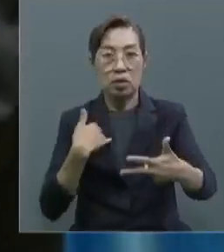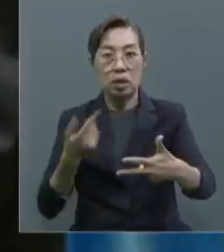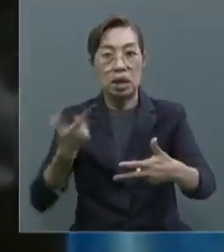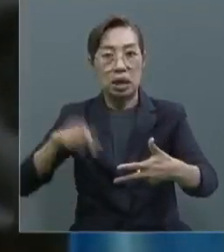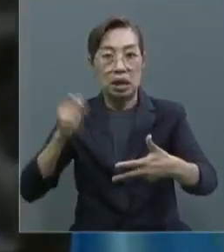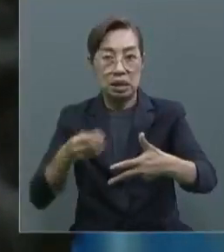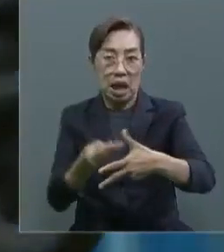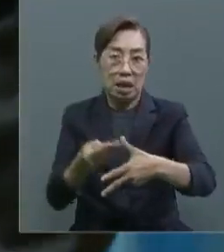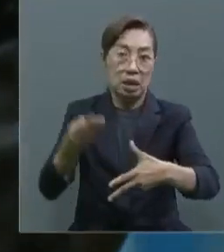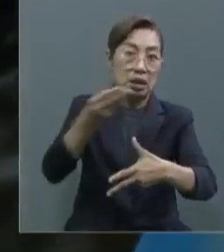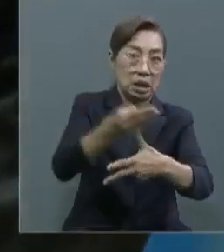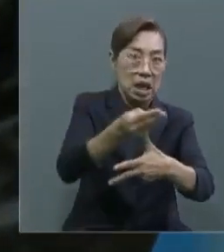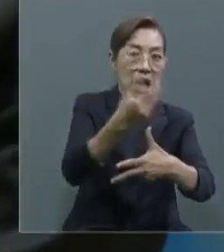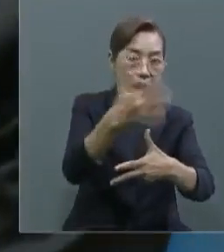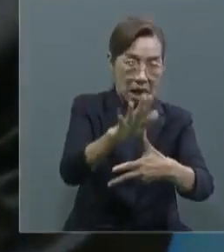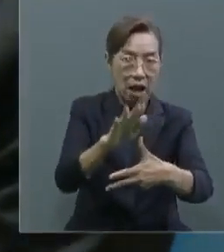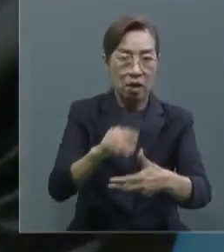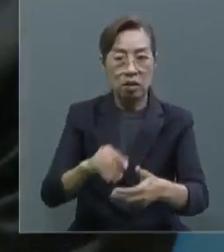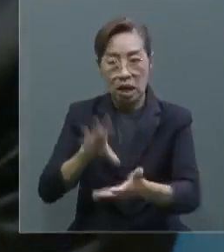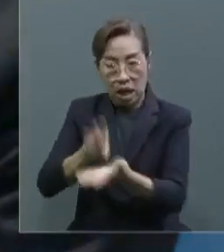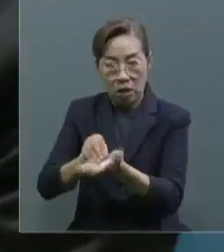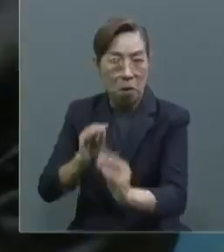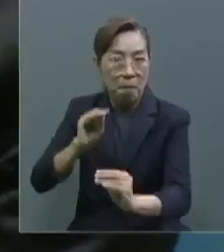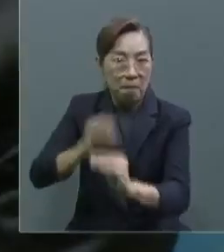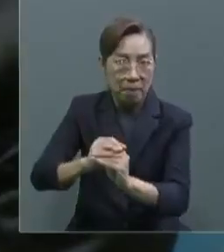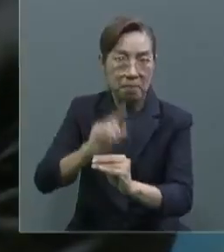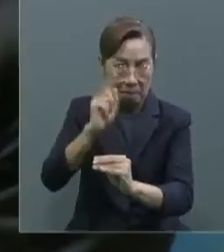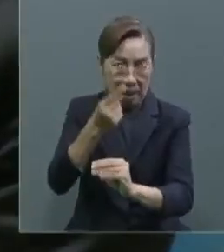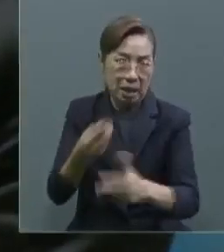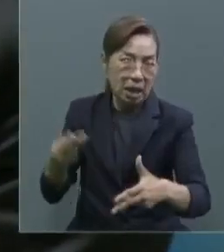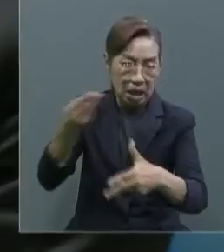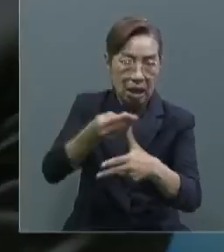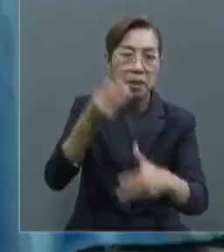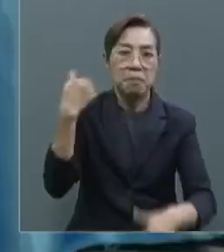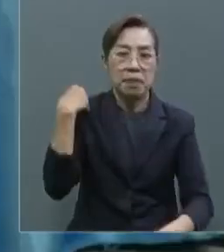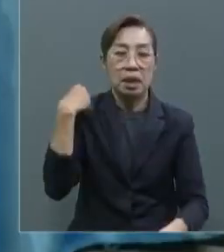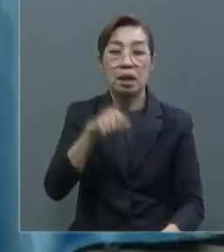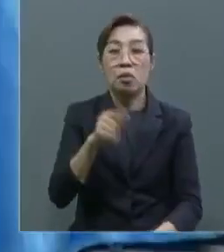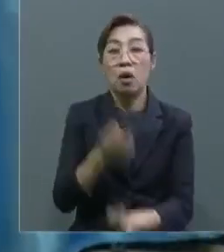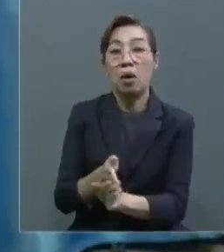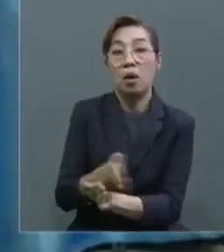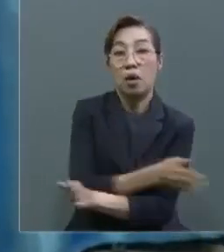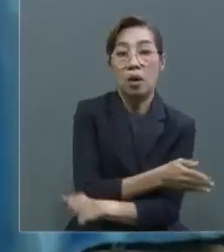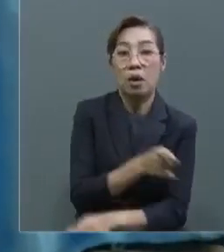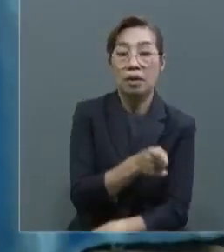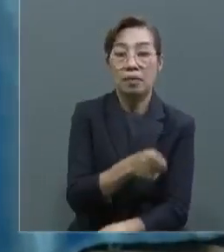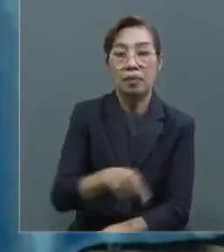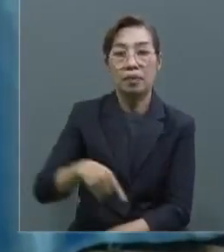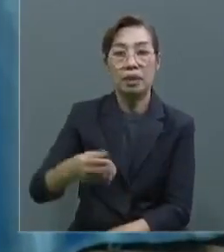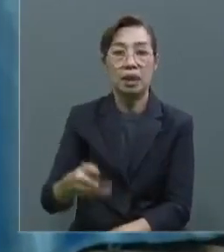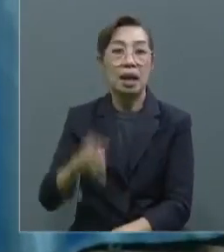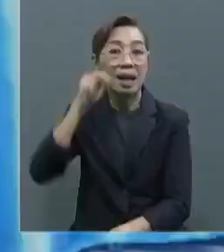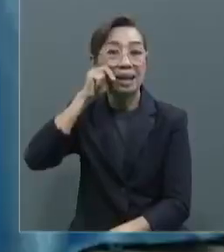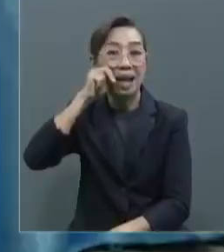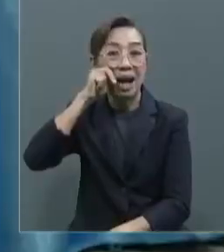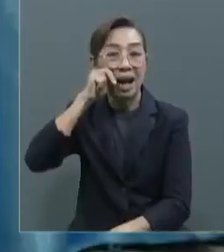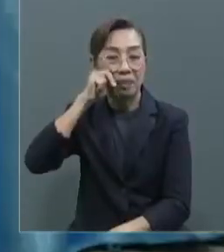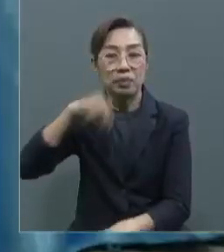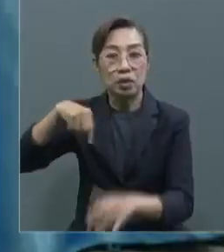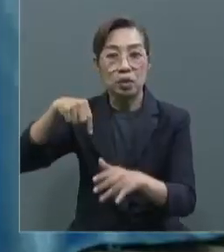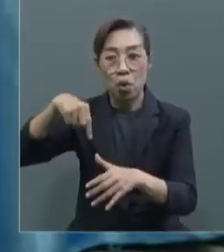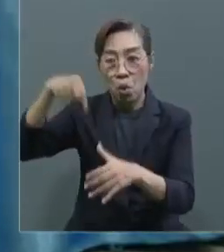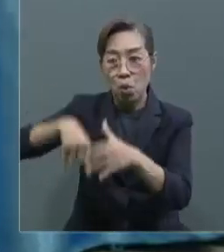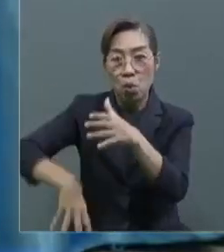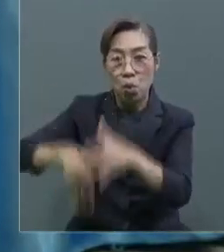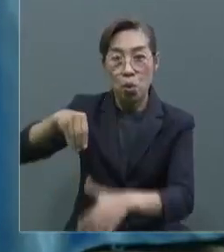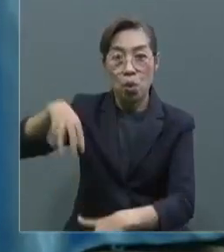ำลังจะยื่นให้พิจารณาเพิ่มเติมในมูลเหตุจูงใจดังกล่าวพร้อมกับระบุว่าที่ก่อนหน้านี้อธิบดีกรมทรัพยากรน้ำบาดาลในครั้ง